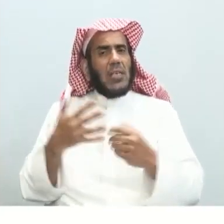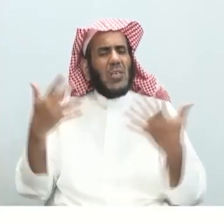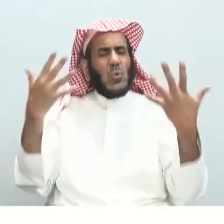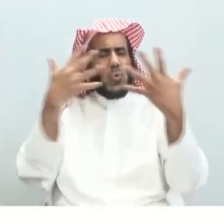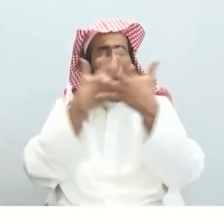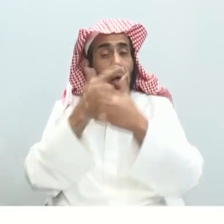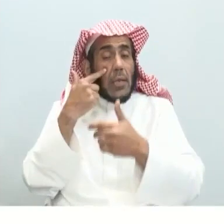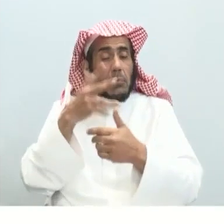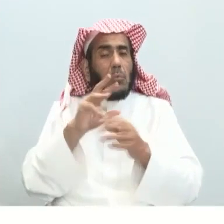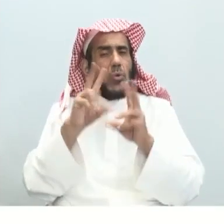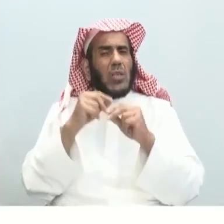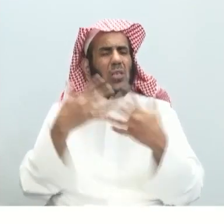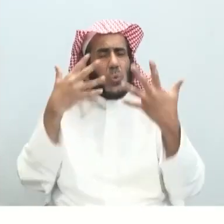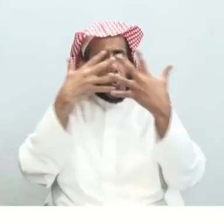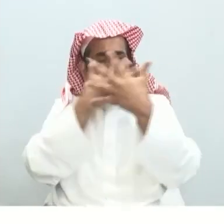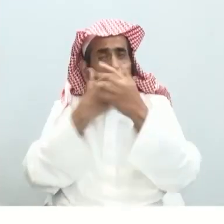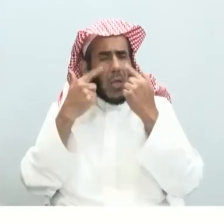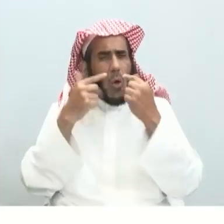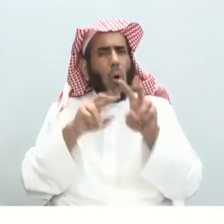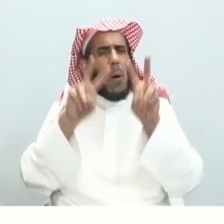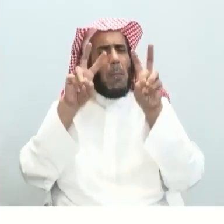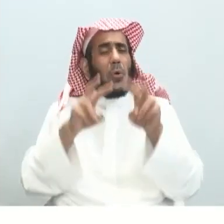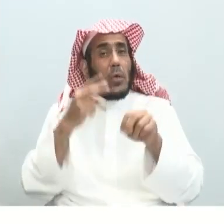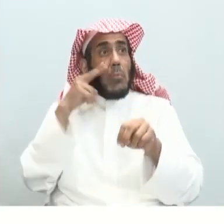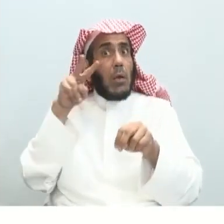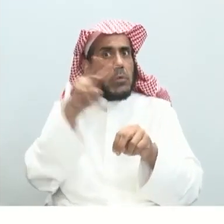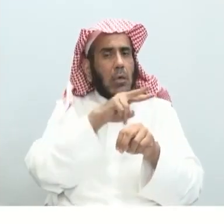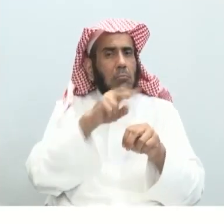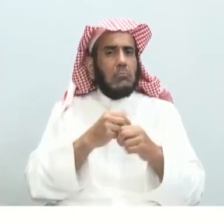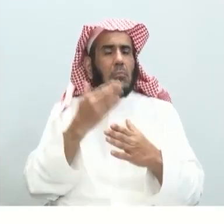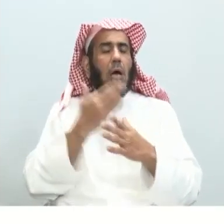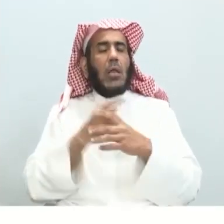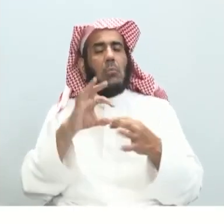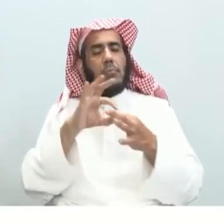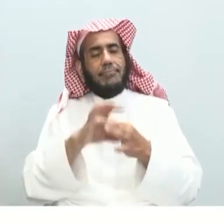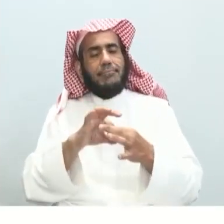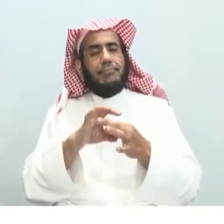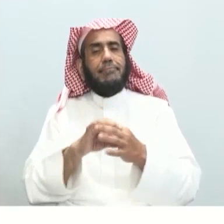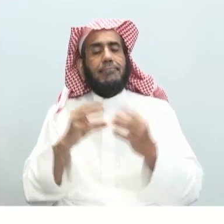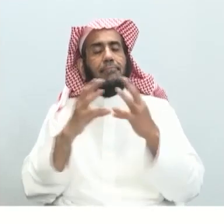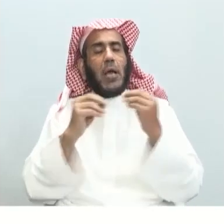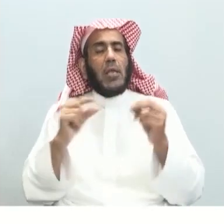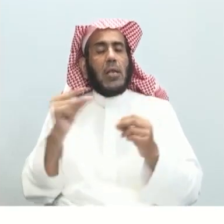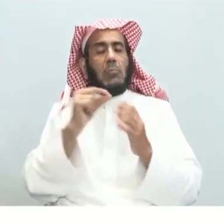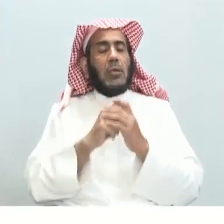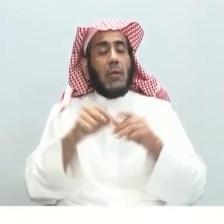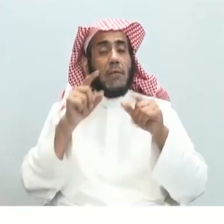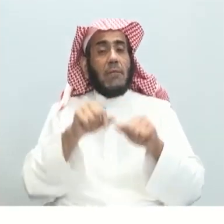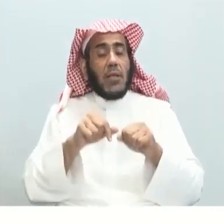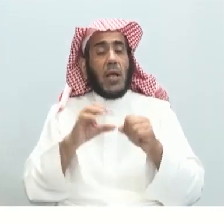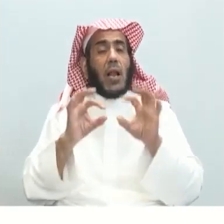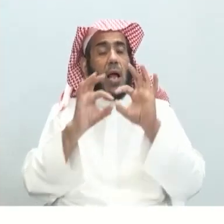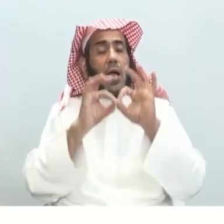ابصارنا يعني سدت ومنعت من الابصار هذا ما يتعلق بمعاني الكلمات في